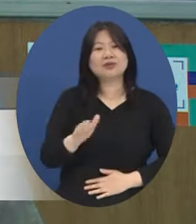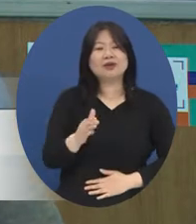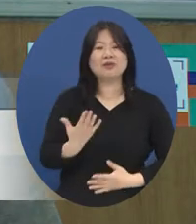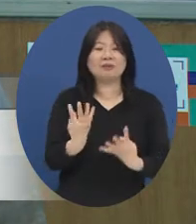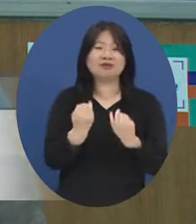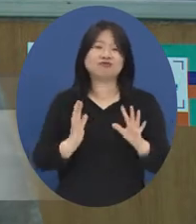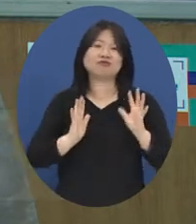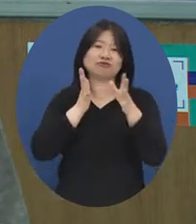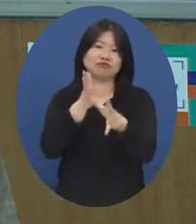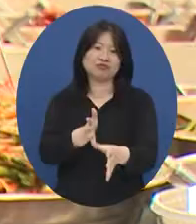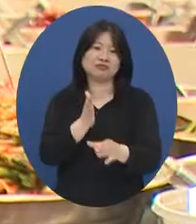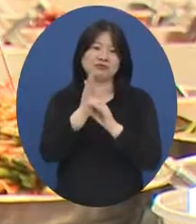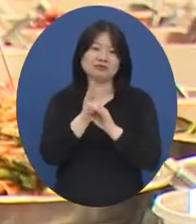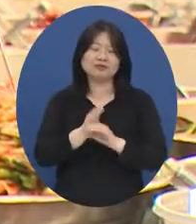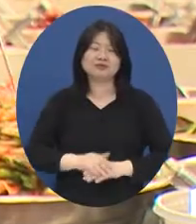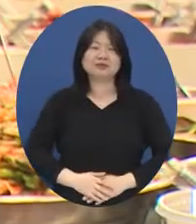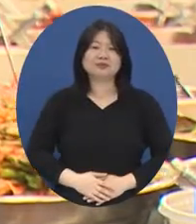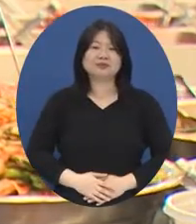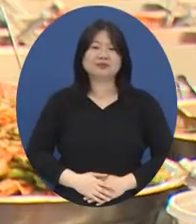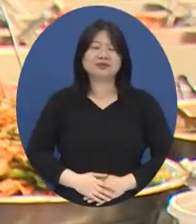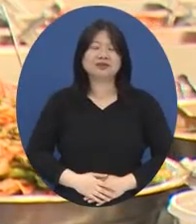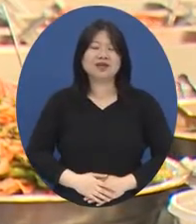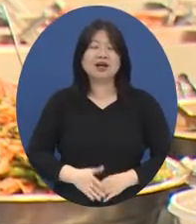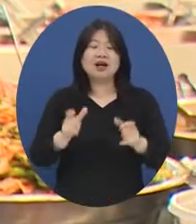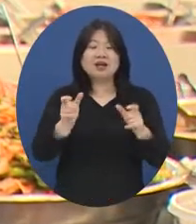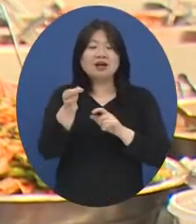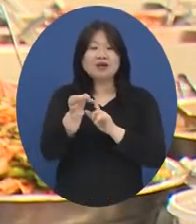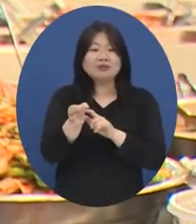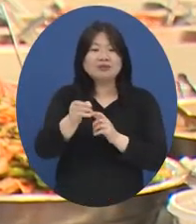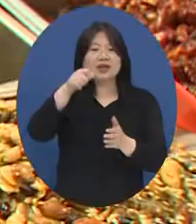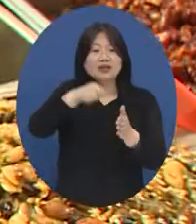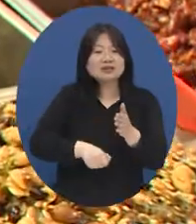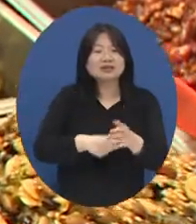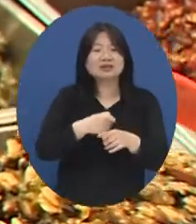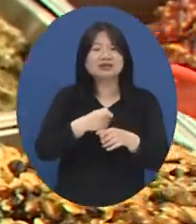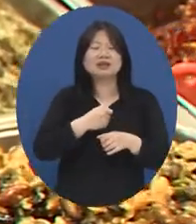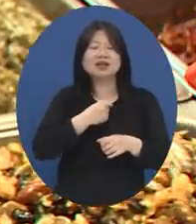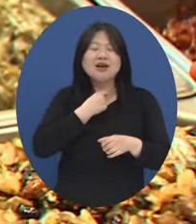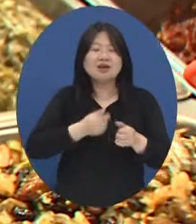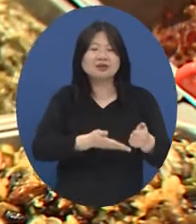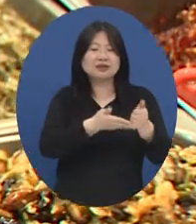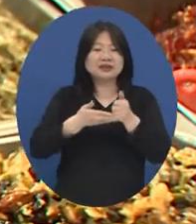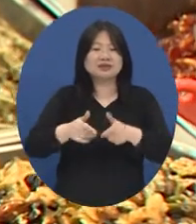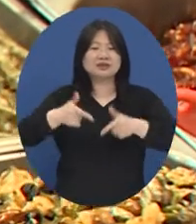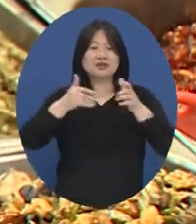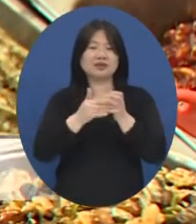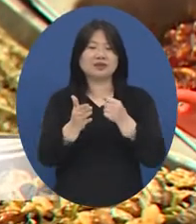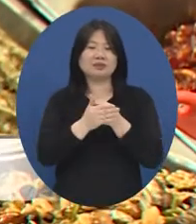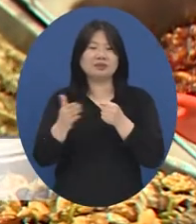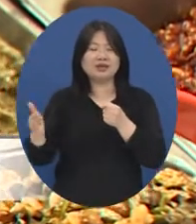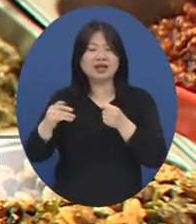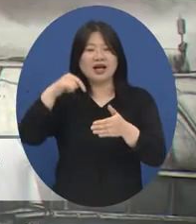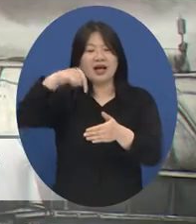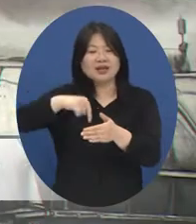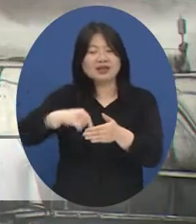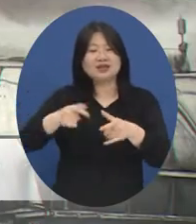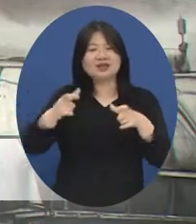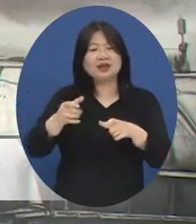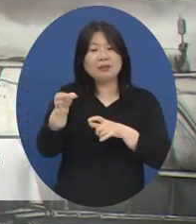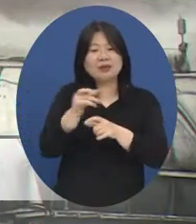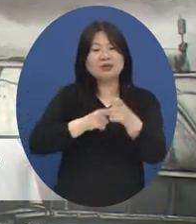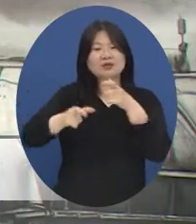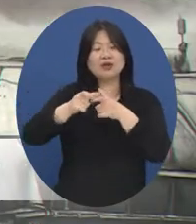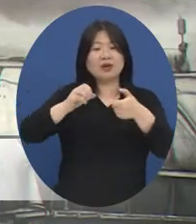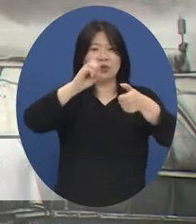많이 나오셔요. 이렇게 지역 화폐로 결제하려는 손님이 크게 늘다 보니 자체적으로 지역 화폐